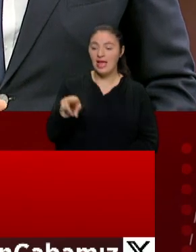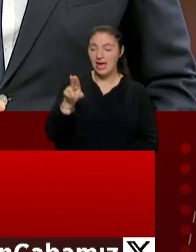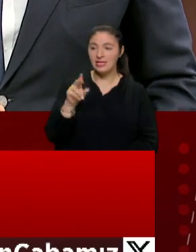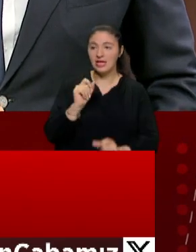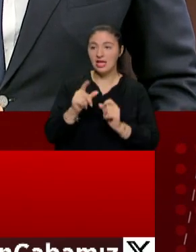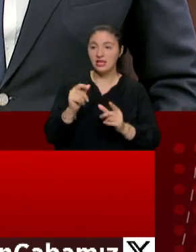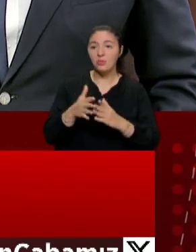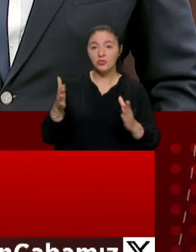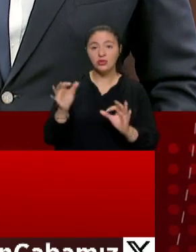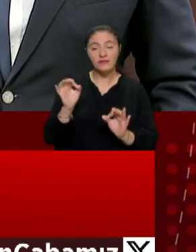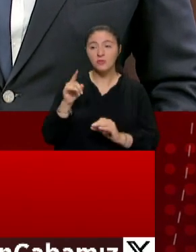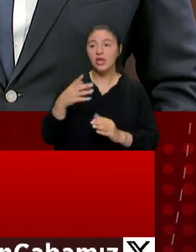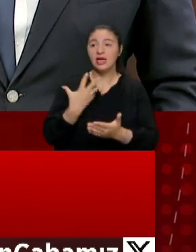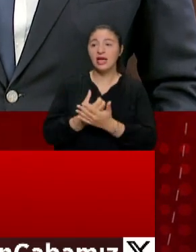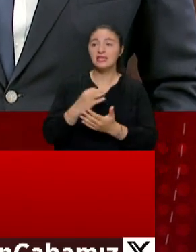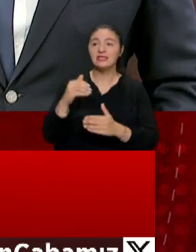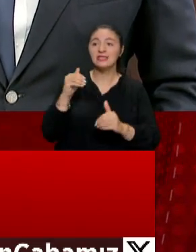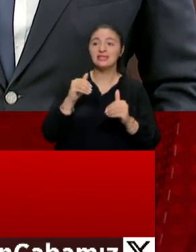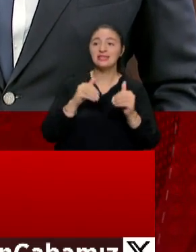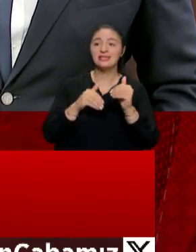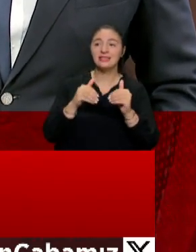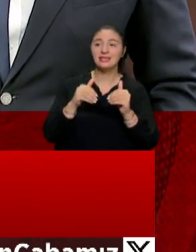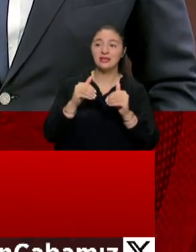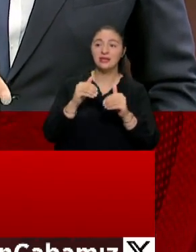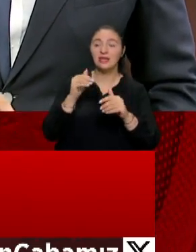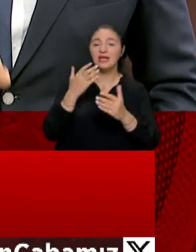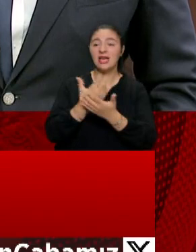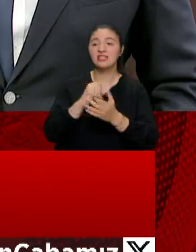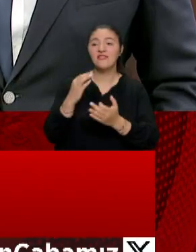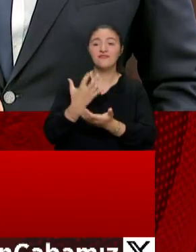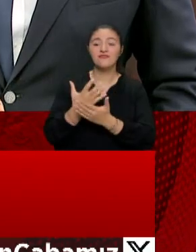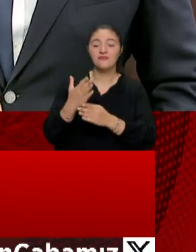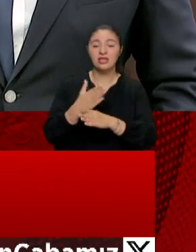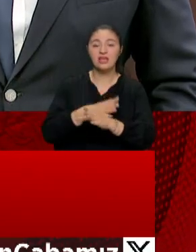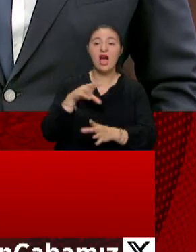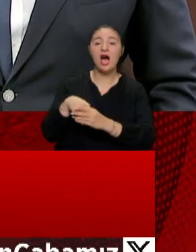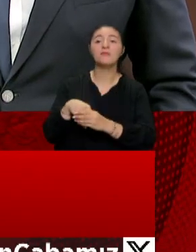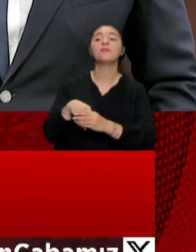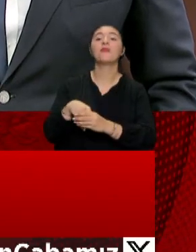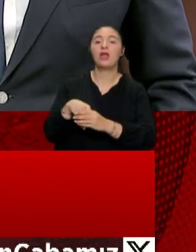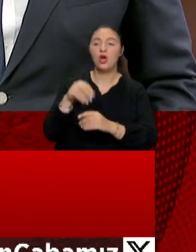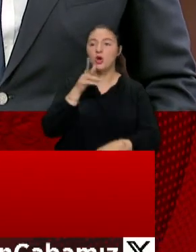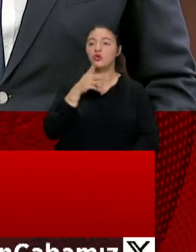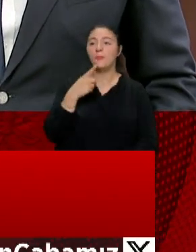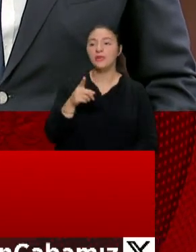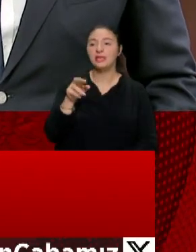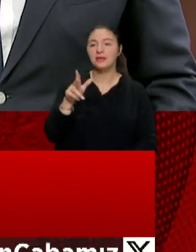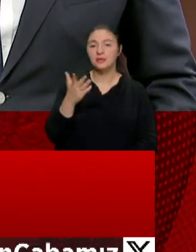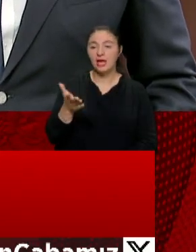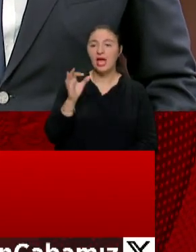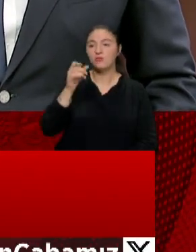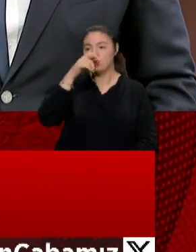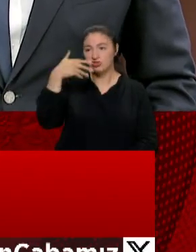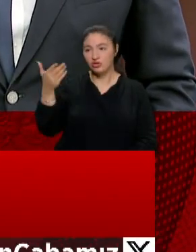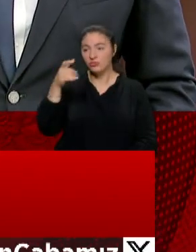ilden büyüsüz buna kayıtsız seçmenler kayıtsız vatandaşlar dahil değil 300.000 civarında da hem